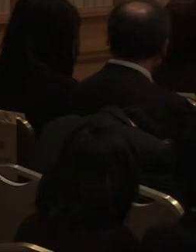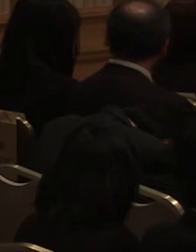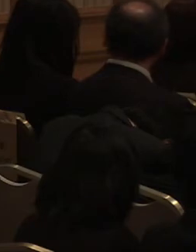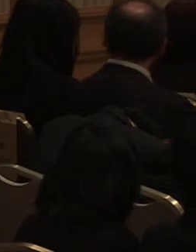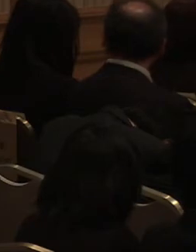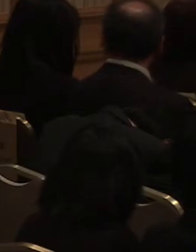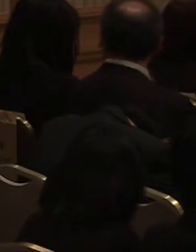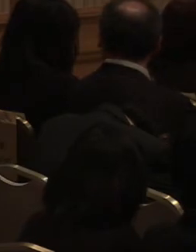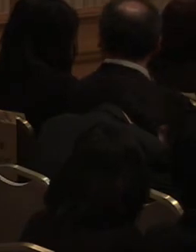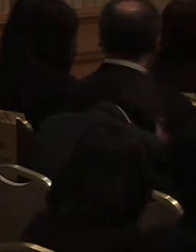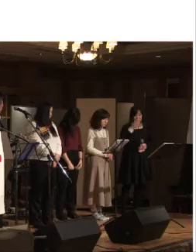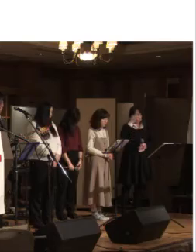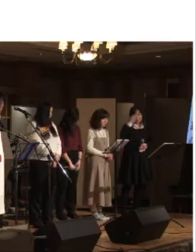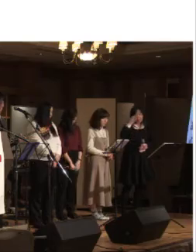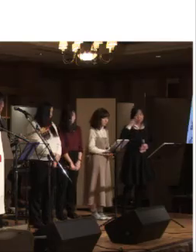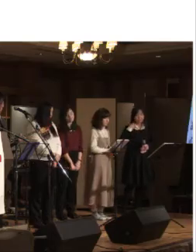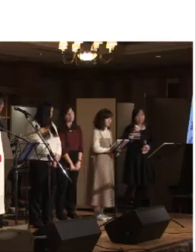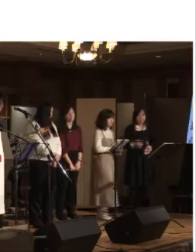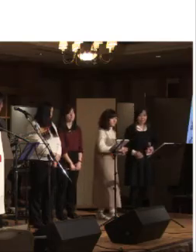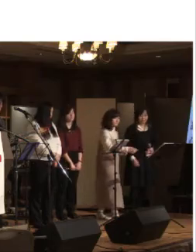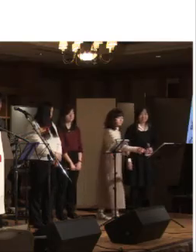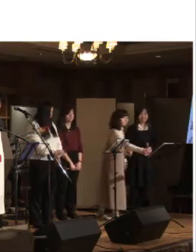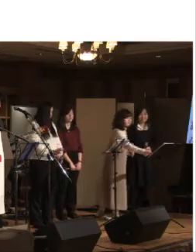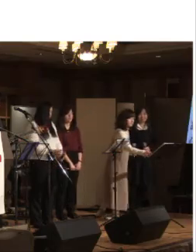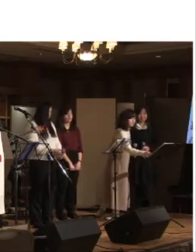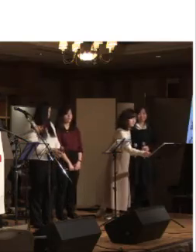それではもう一曲賛美を捧げてまいりましょう。